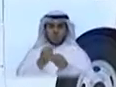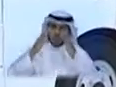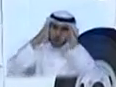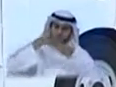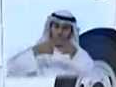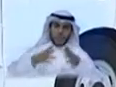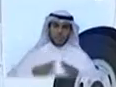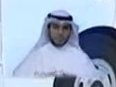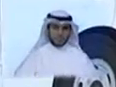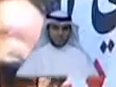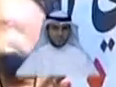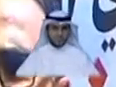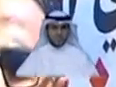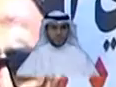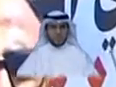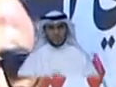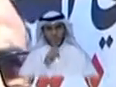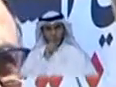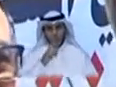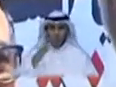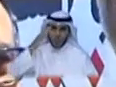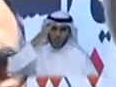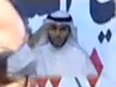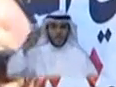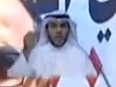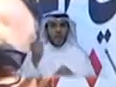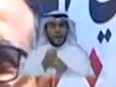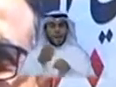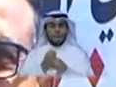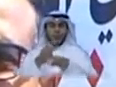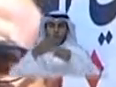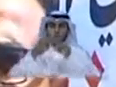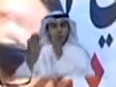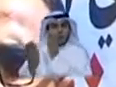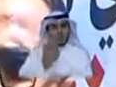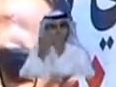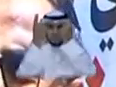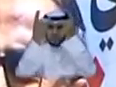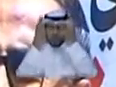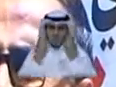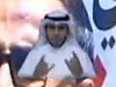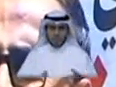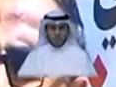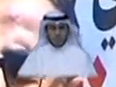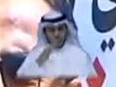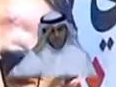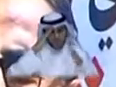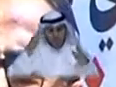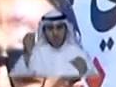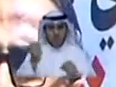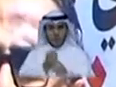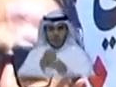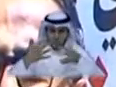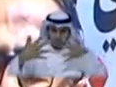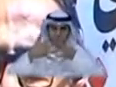اليمن. شكرنا لأمير الكويت، شكرنا للشعب الكويتي الشقيق، والشكر أيضا موصول للجنة المشرفة على